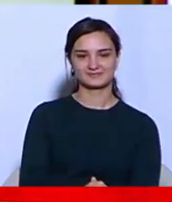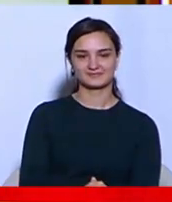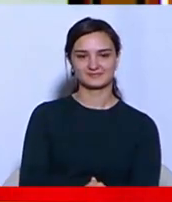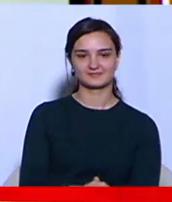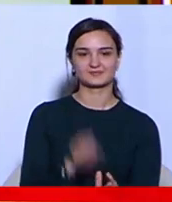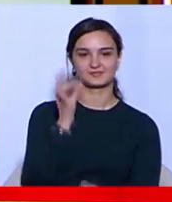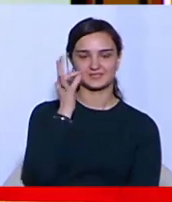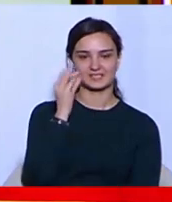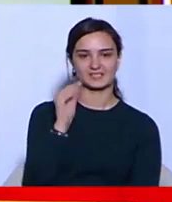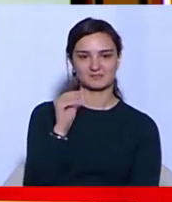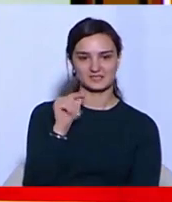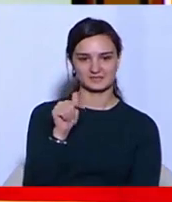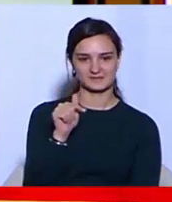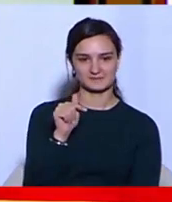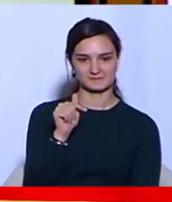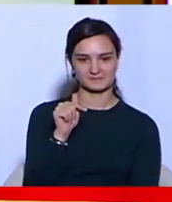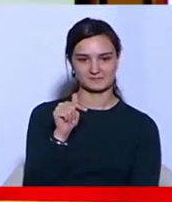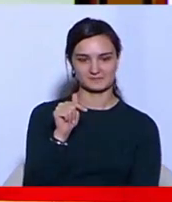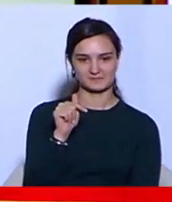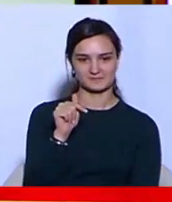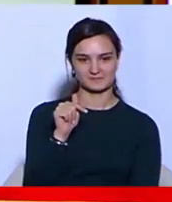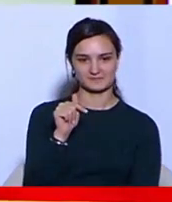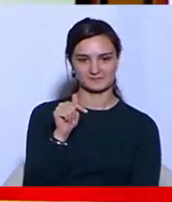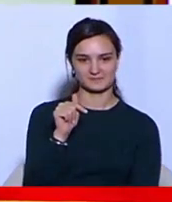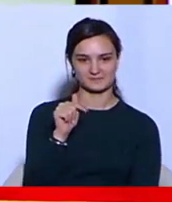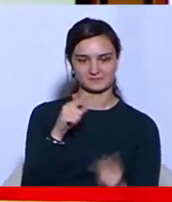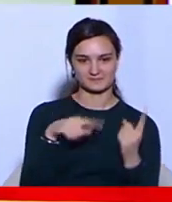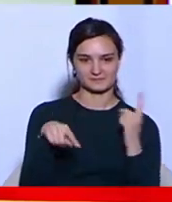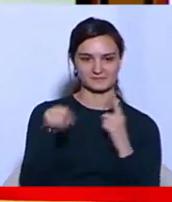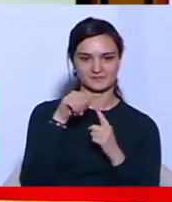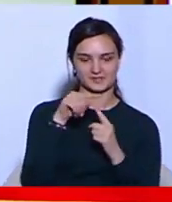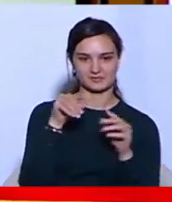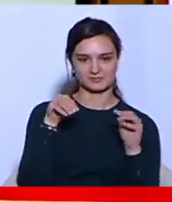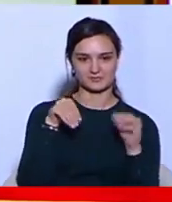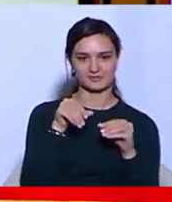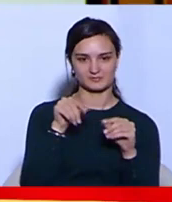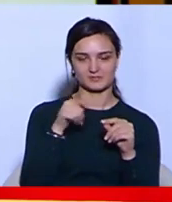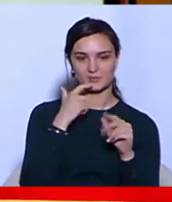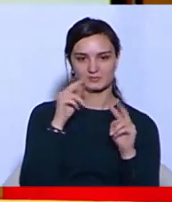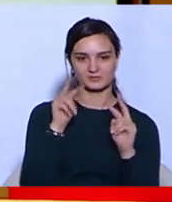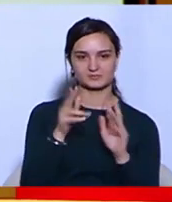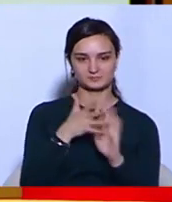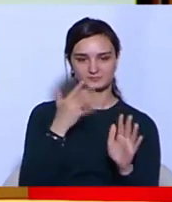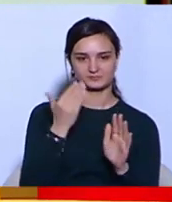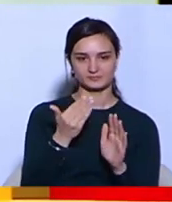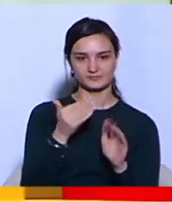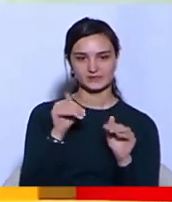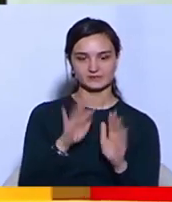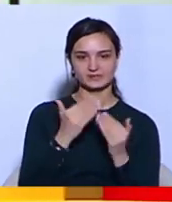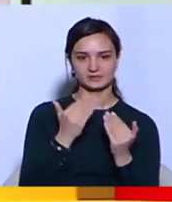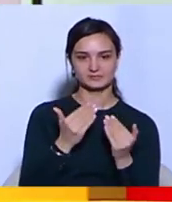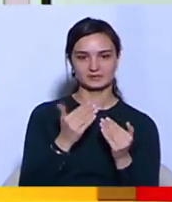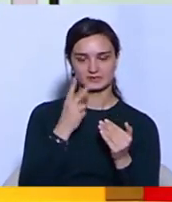შაქარი და მარილი. შეიძლება არაშენსკენ, არამედ მაყურებლისკენ მივატრიალოთ, რომ მაყურებელმა დაინახო შენი